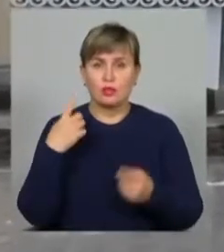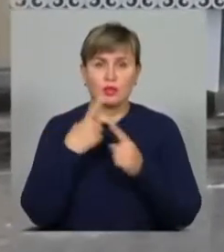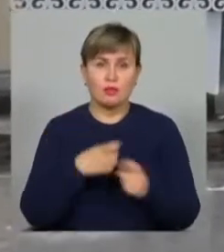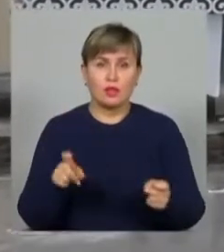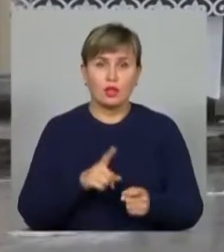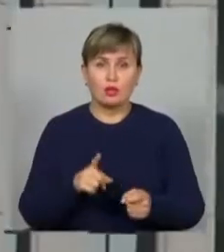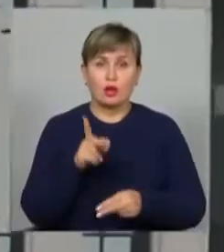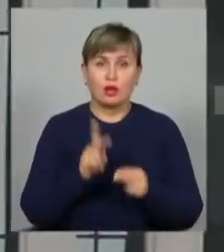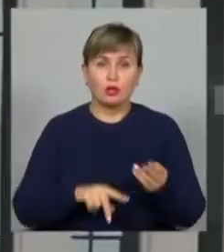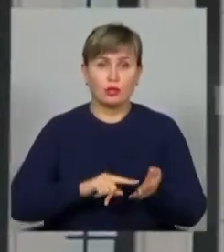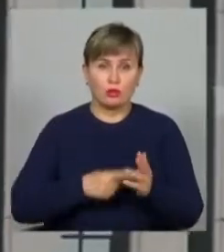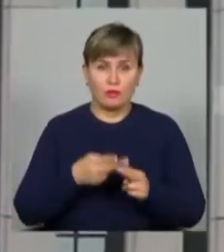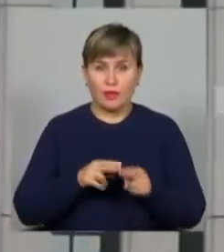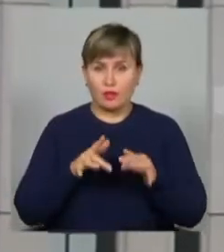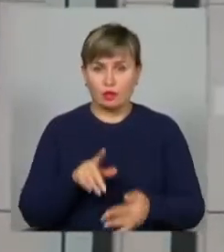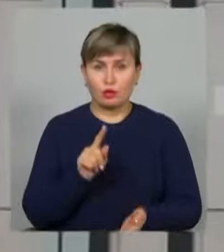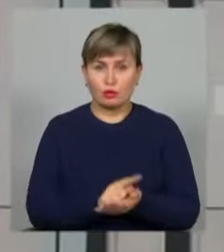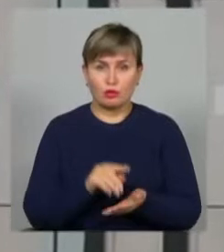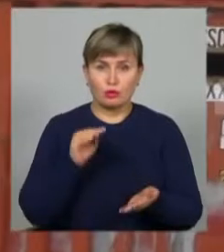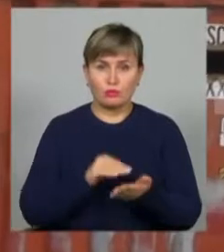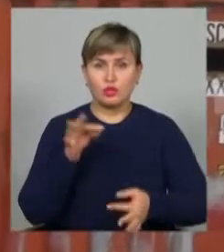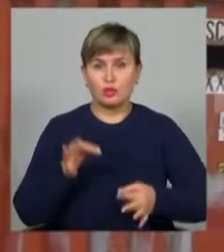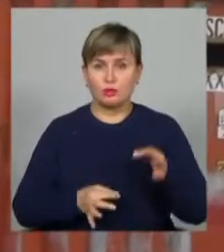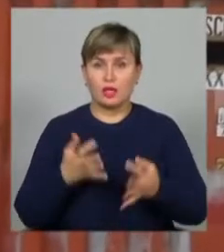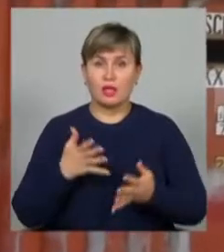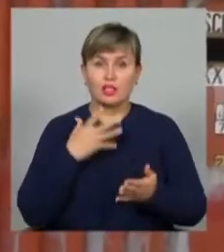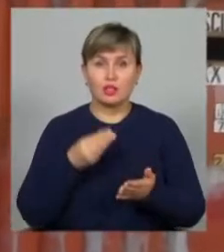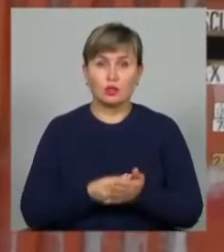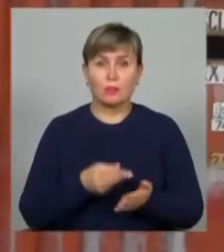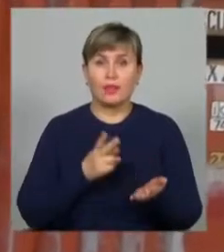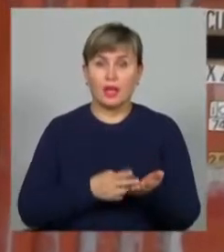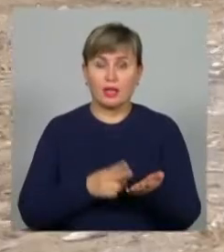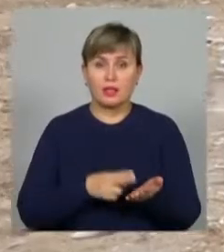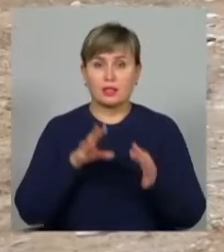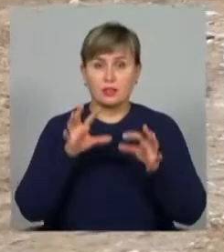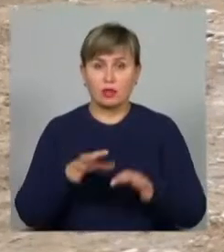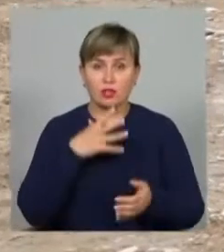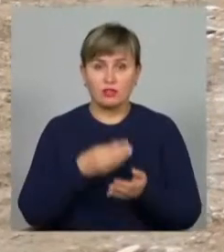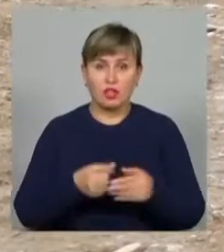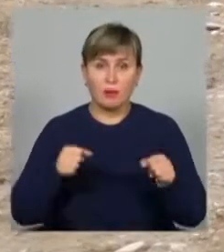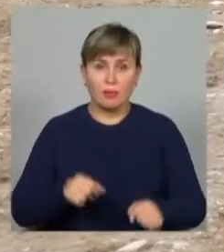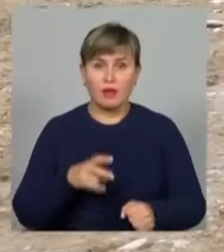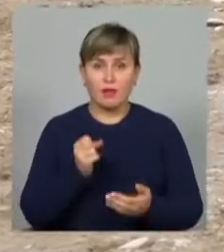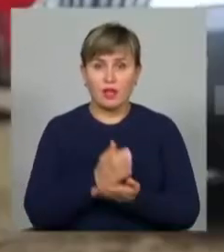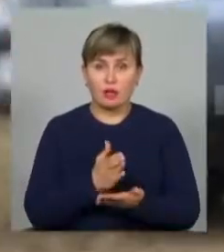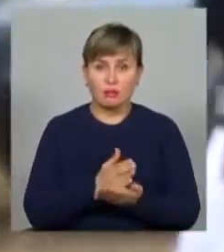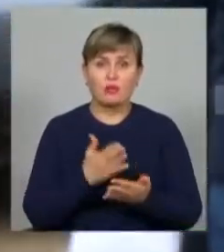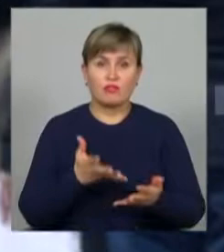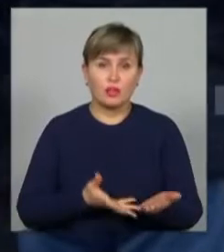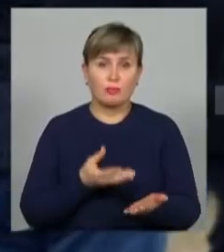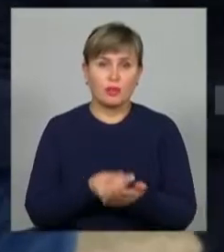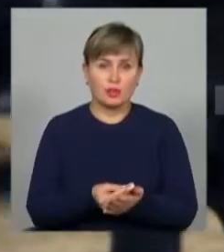что конечную точку в этом деле должен поставить суд. Если собственники докажут законность своих прав на имущество, то им